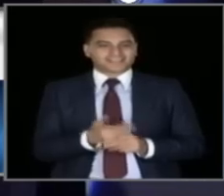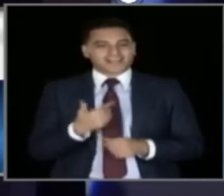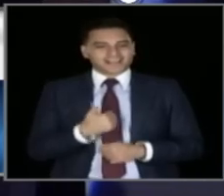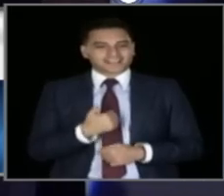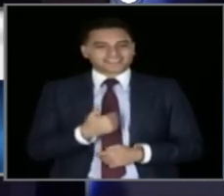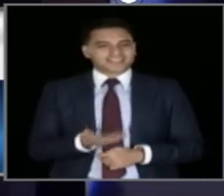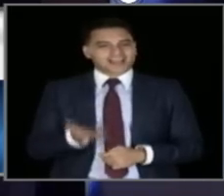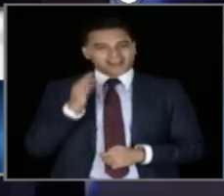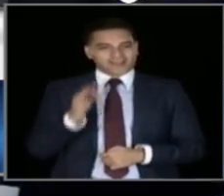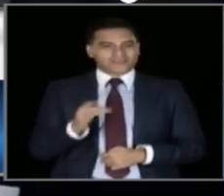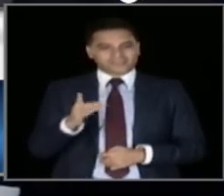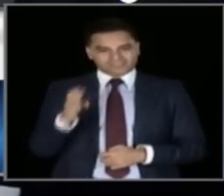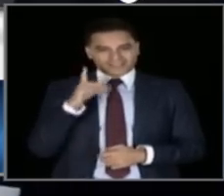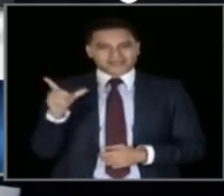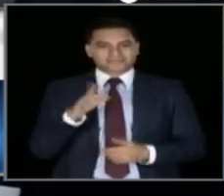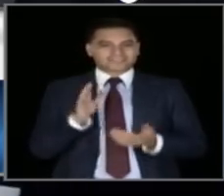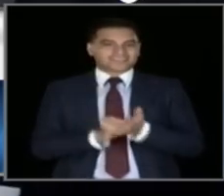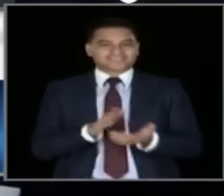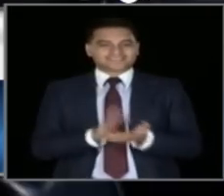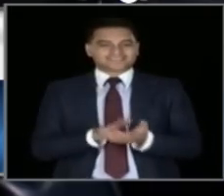إحساسك عالي أوي. إجابة صحيحة.